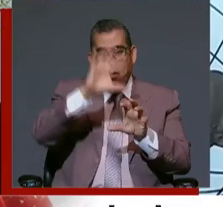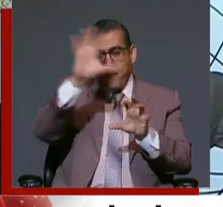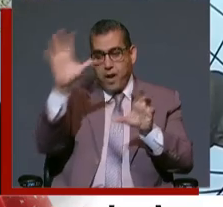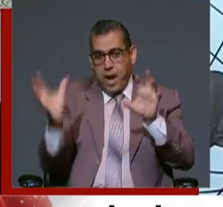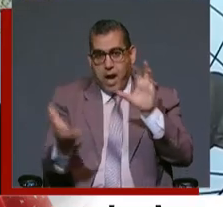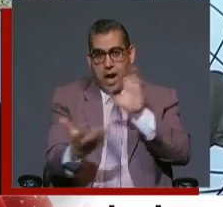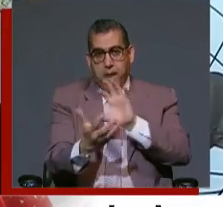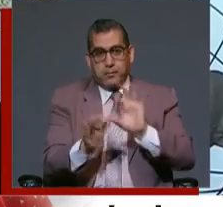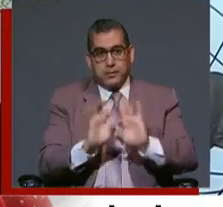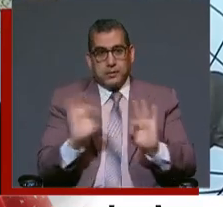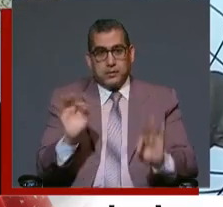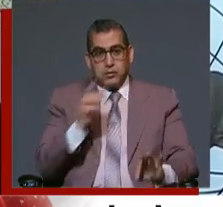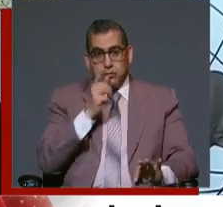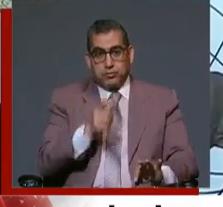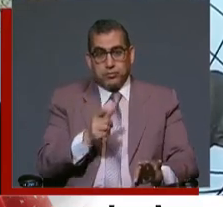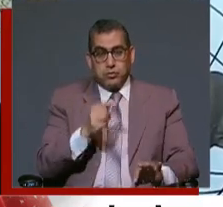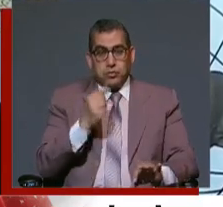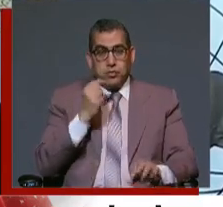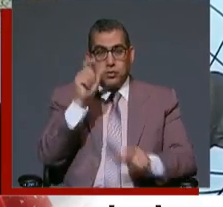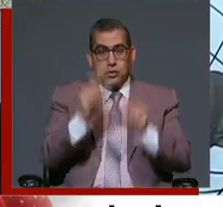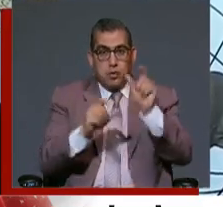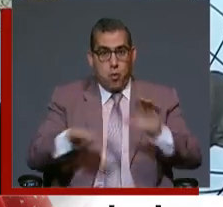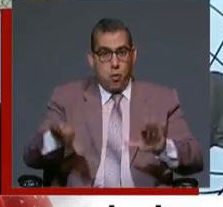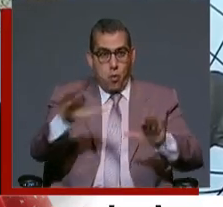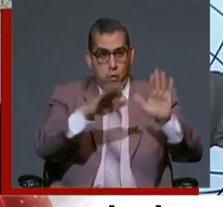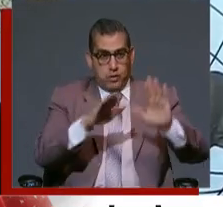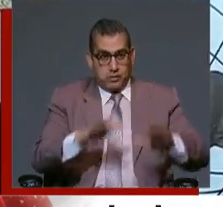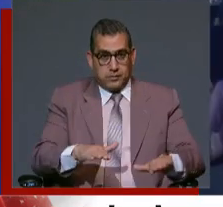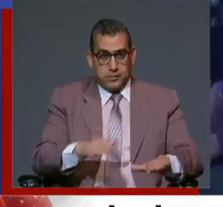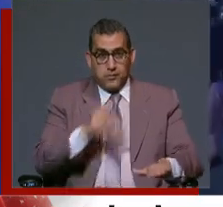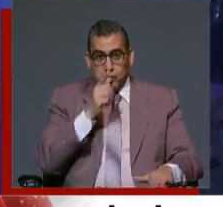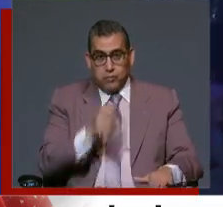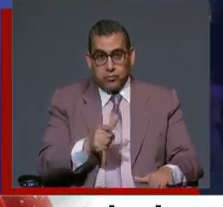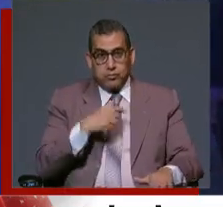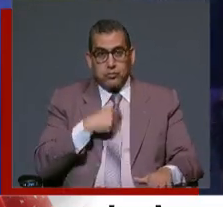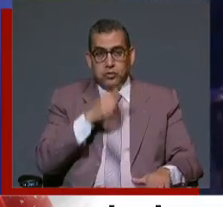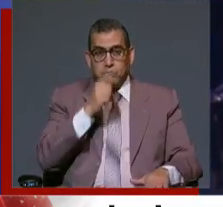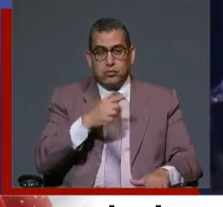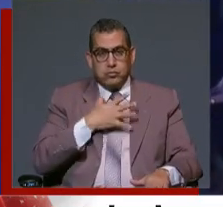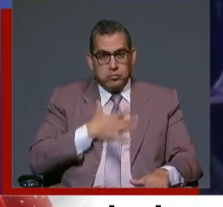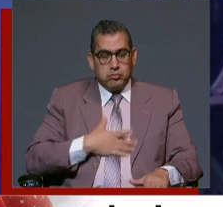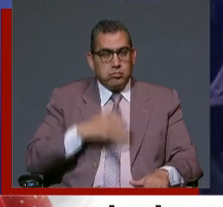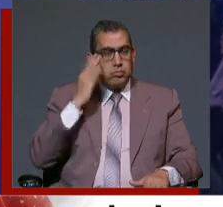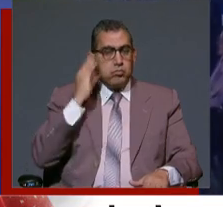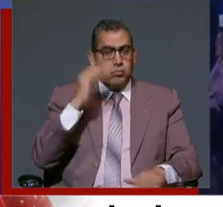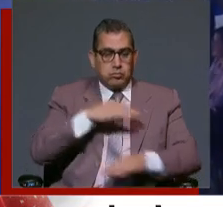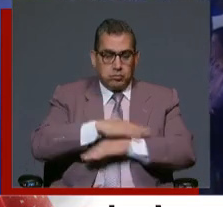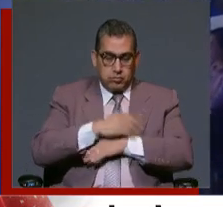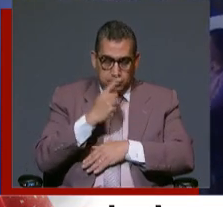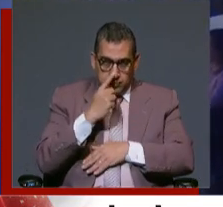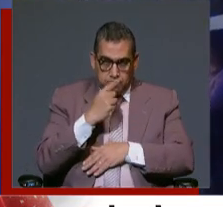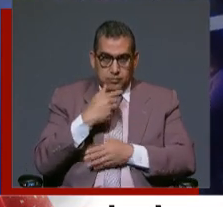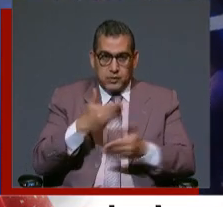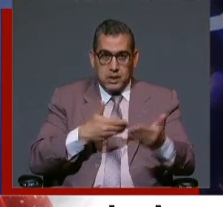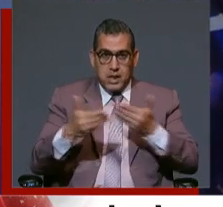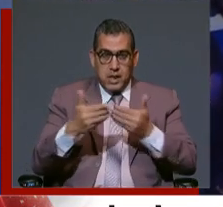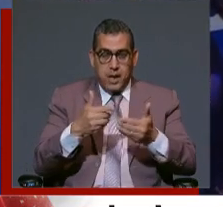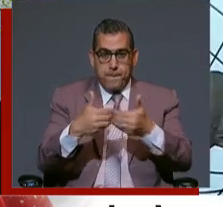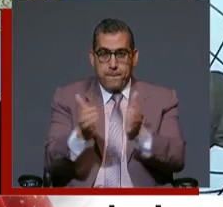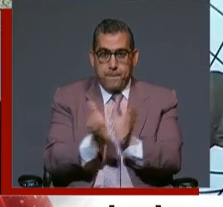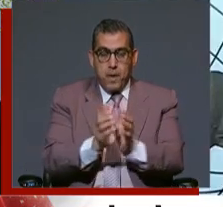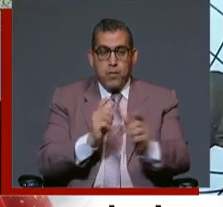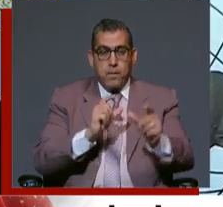العالم. السيدات والسادة الحضور الكرام، أود أن أعرب عن خالص تقديري لإدارة مجموعة بنك